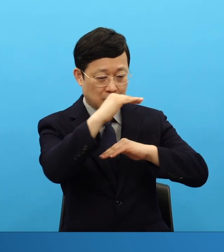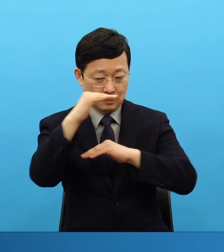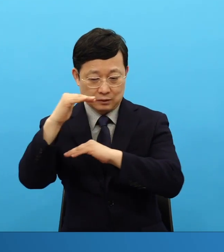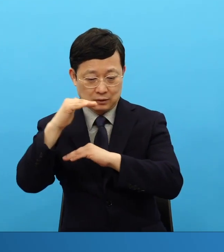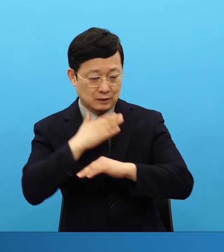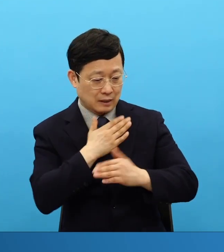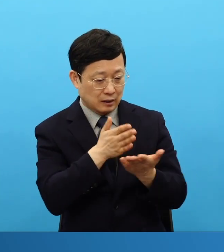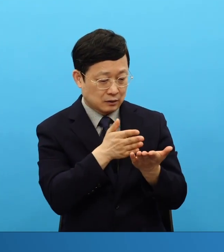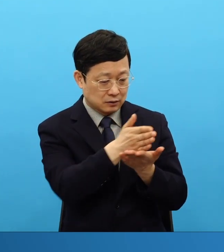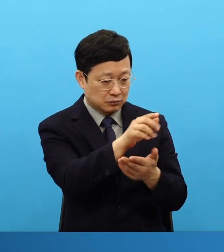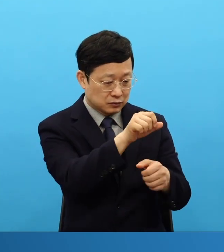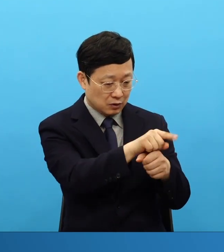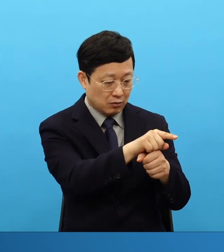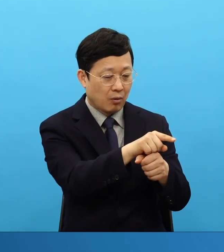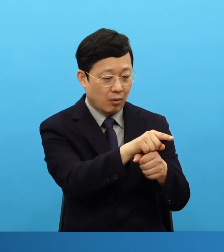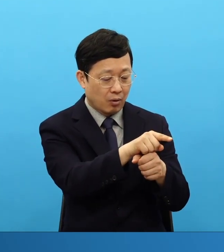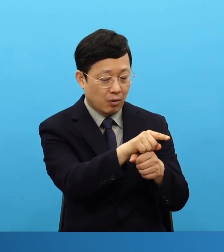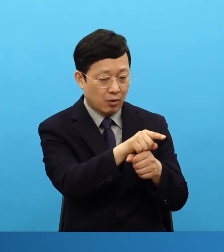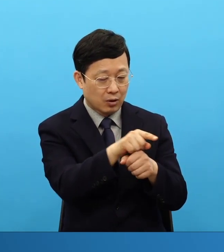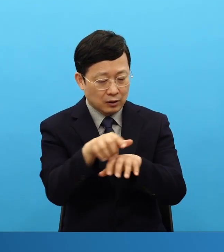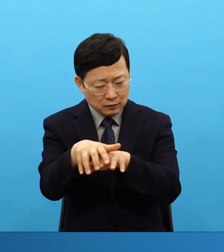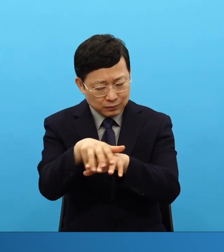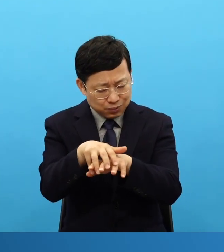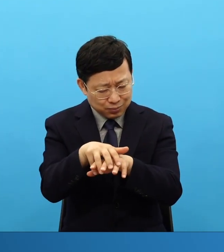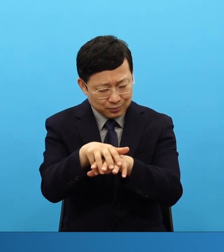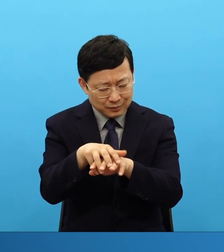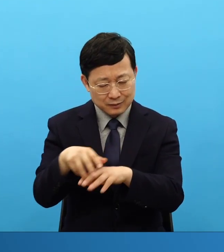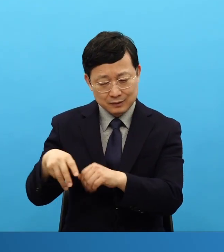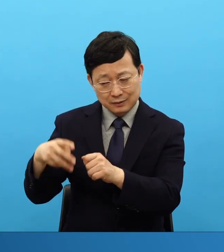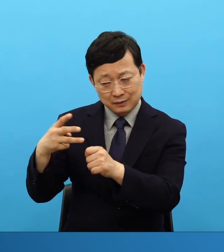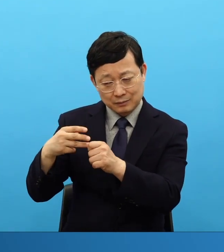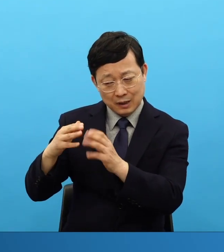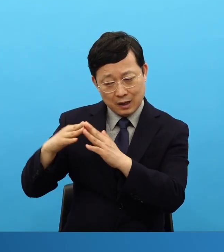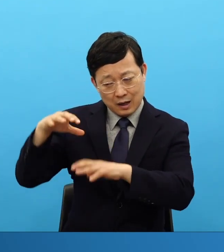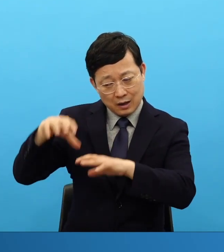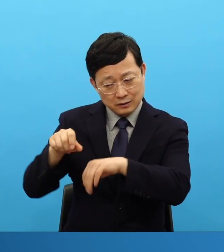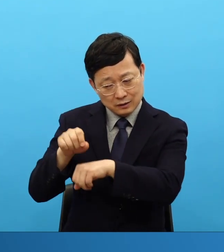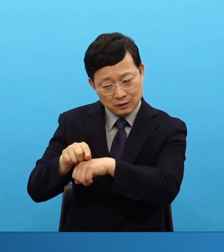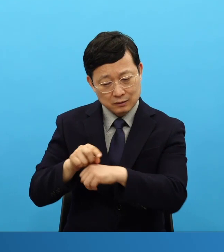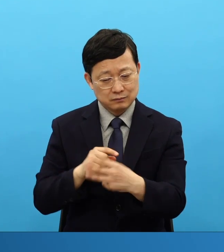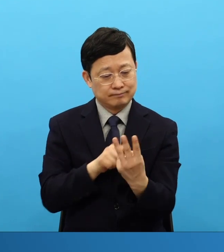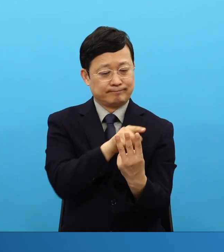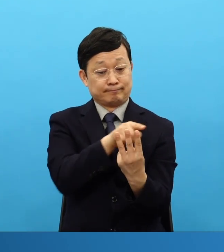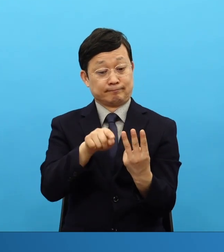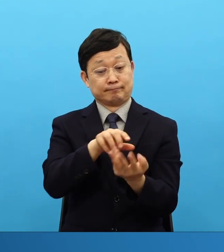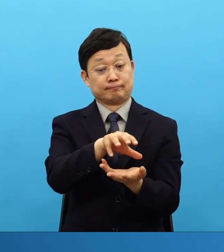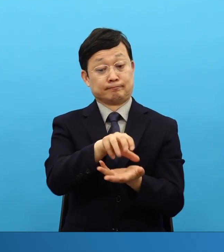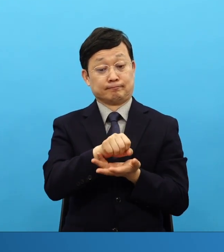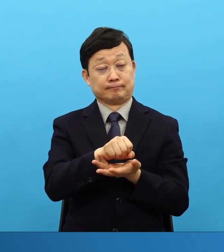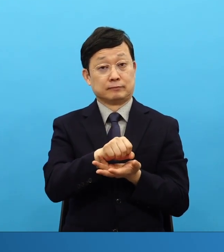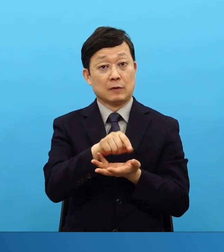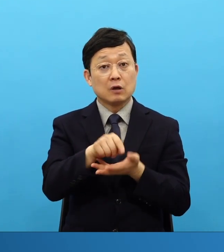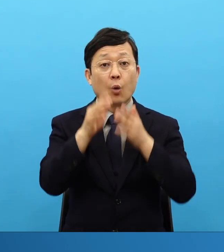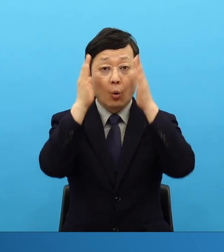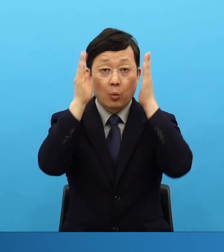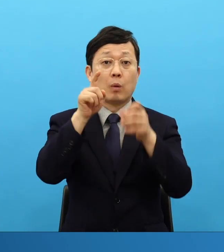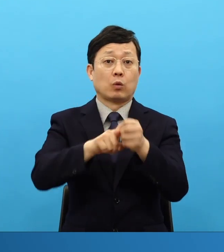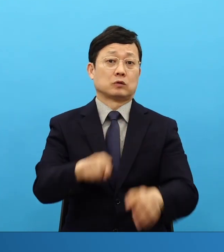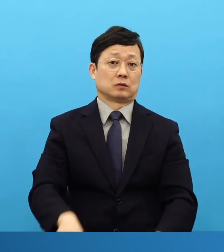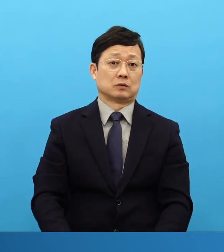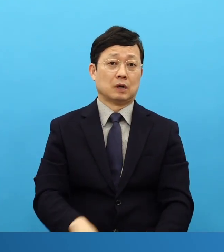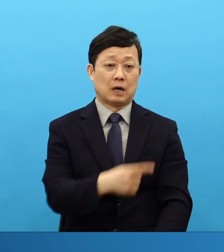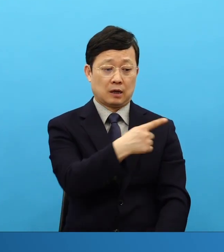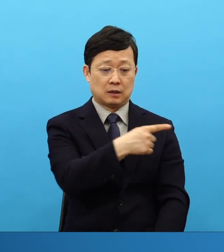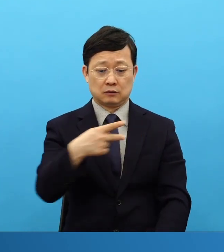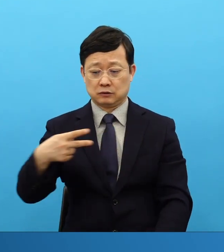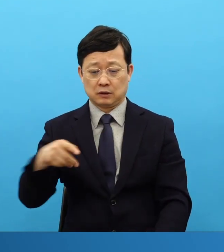two things. My expertise. 그리고 사람 살리는 시스템. To have the system. 그리고 가야 될 현장. And then to find a field to go into. 세계입니다. This is